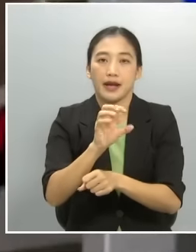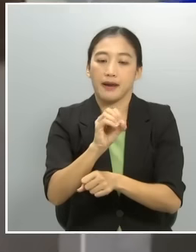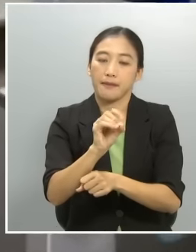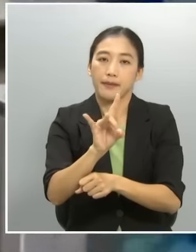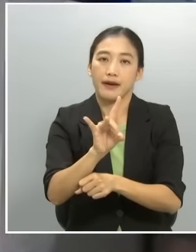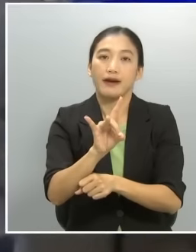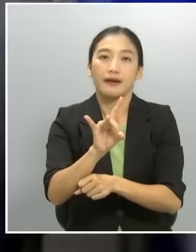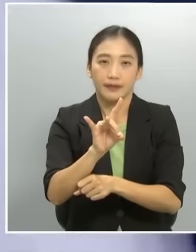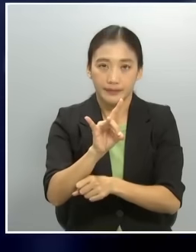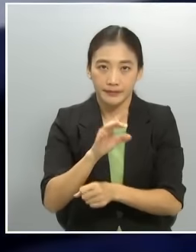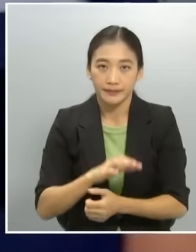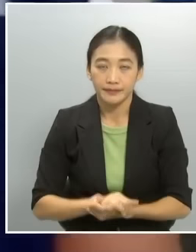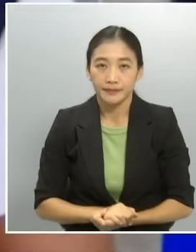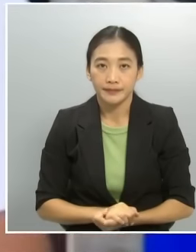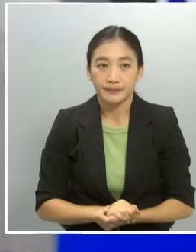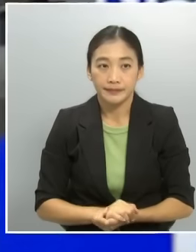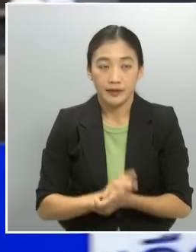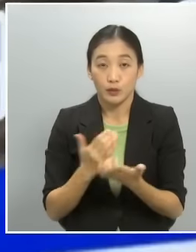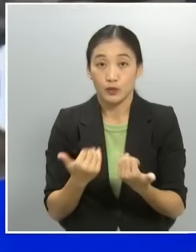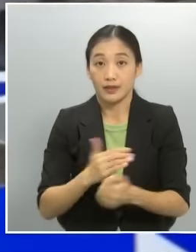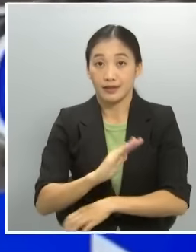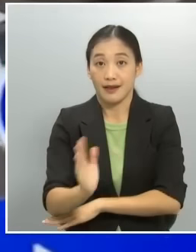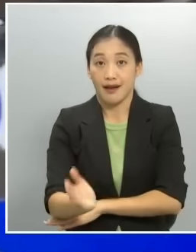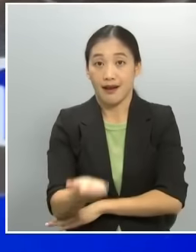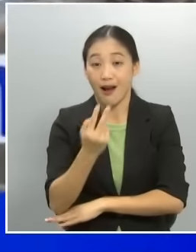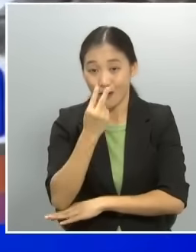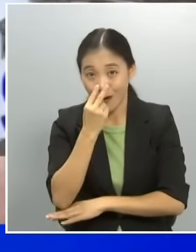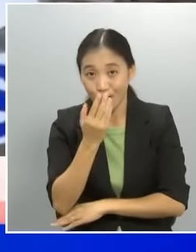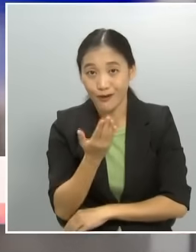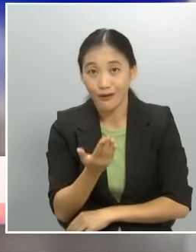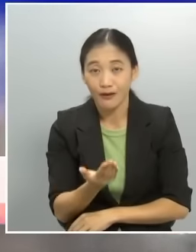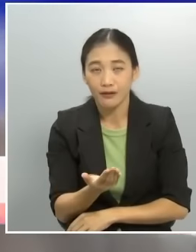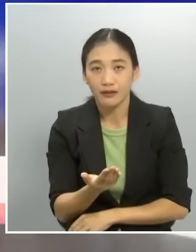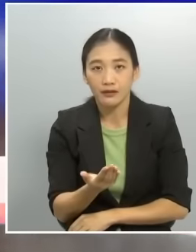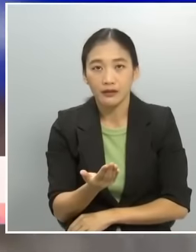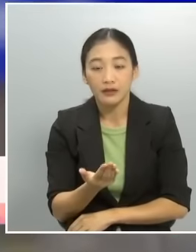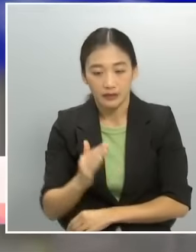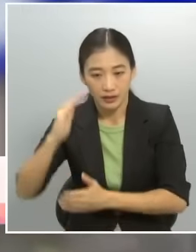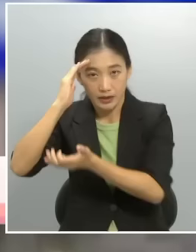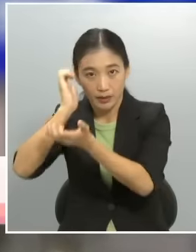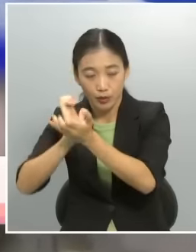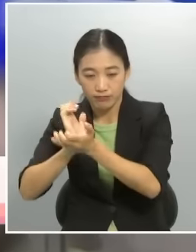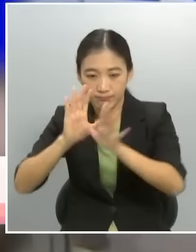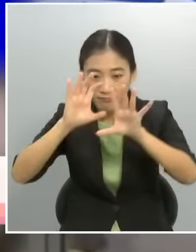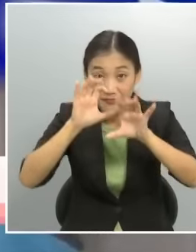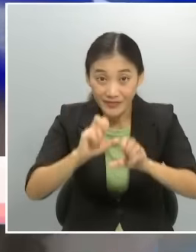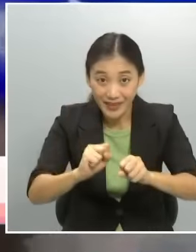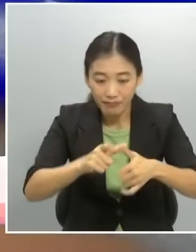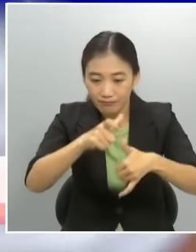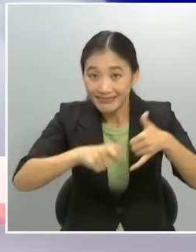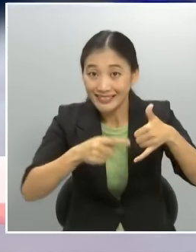ีบรรยากาศตอนเช้าที่ผ่านมานะคะ นะมีนะ ค่ะตอนตำรวจนำตัวมาพิมพ์ลายนิ้วมือ ไปไม่ใช่